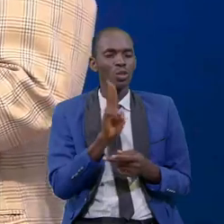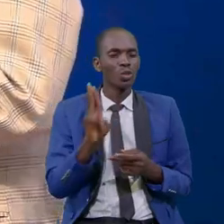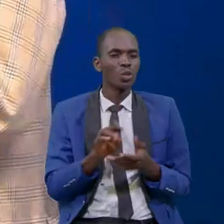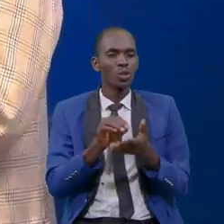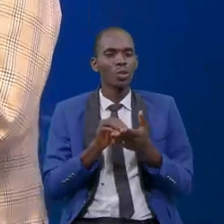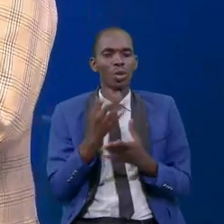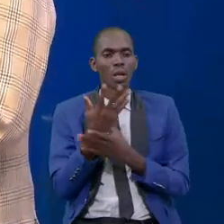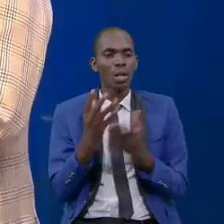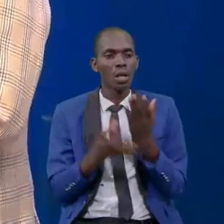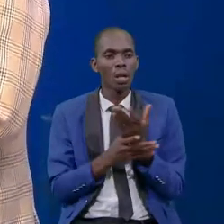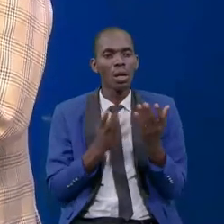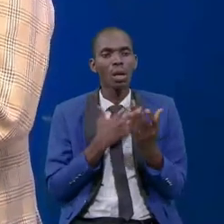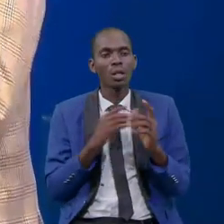perfectionné